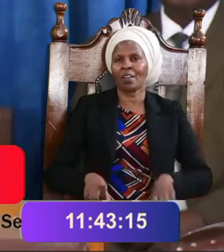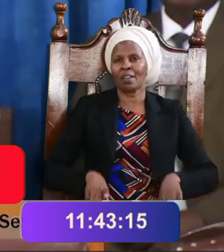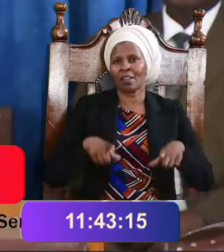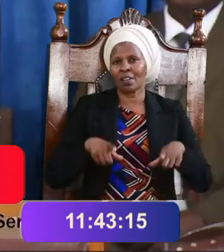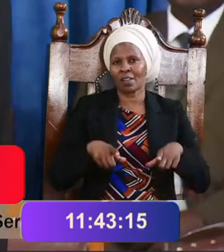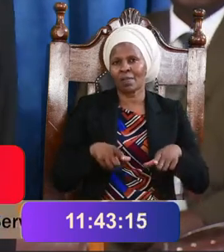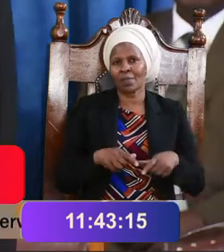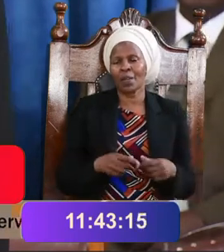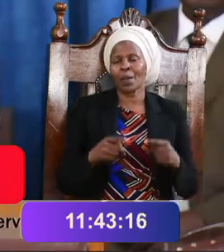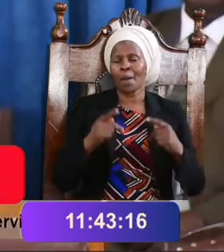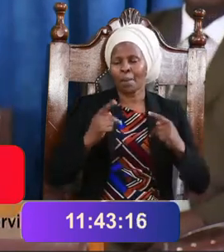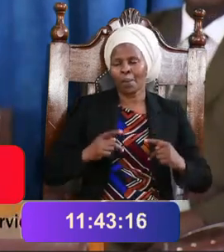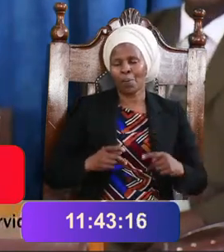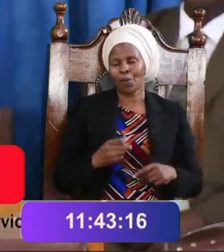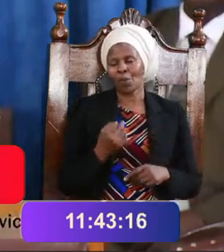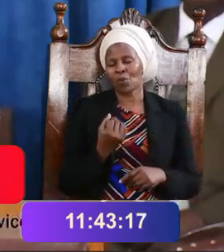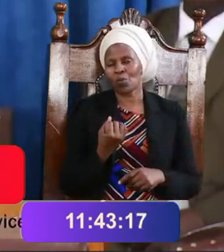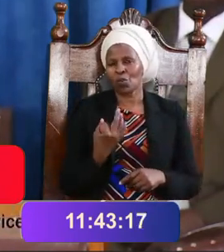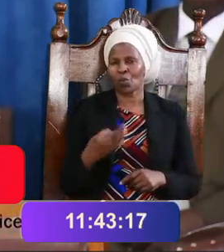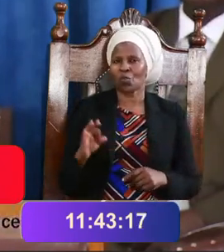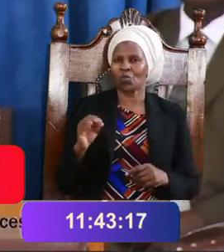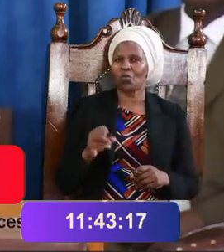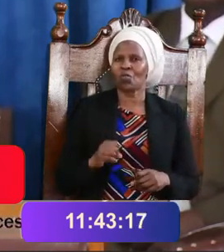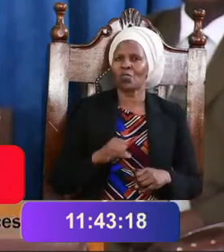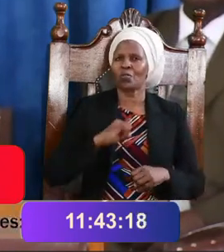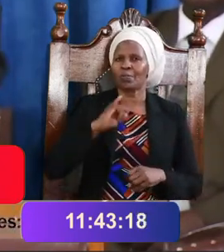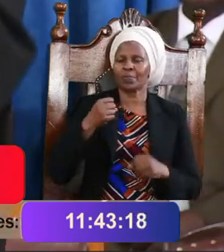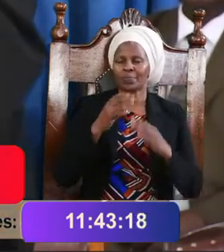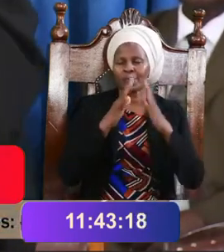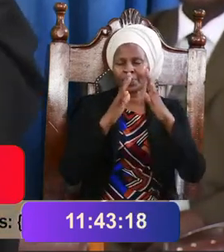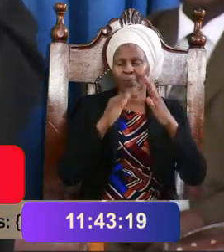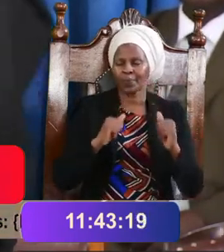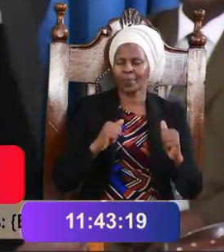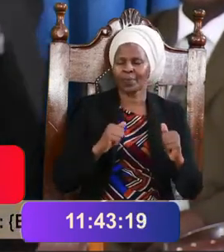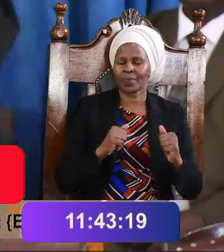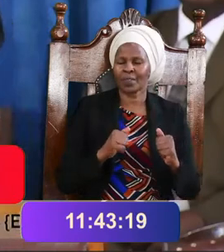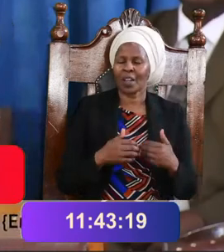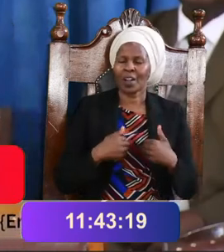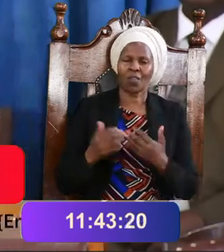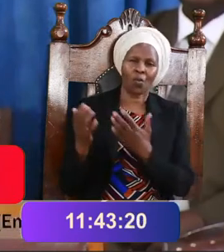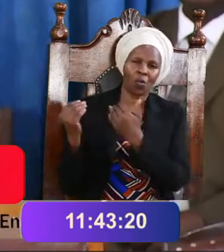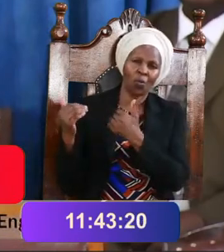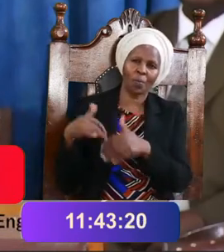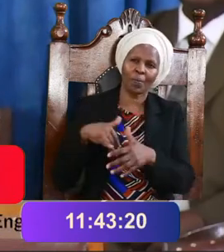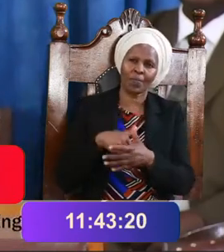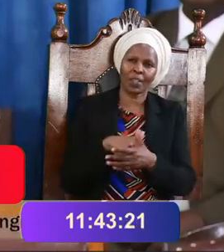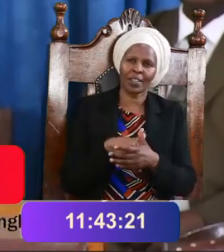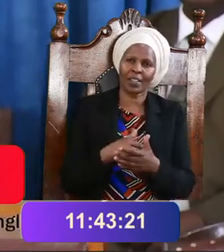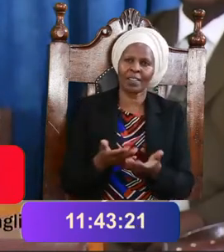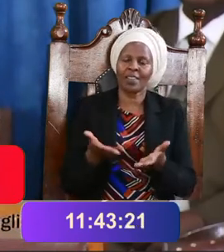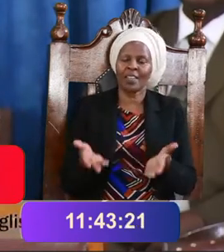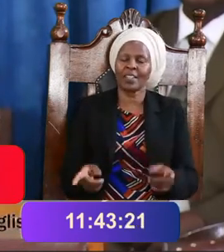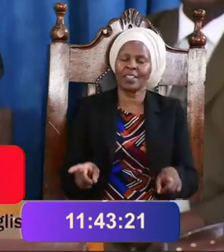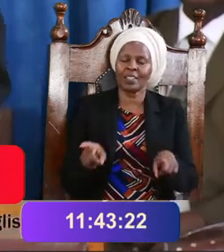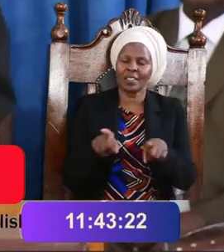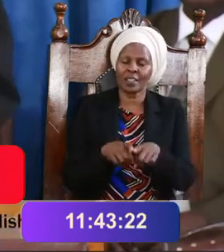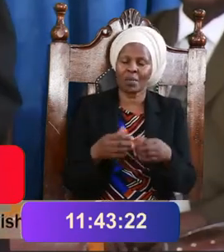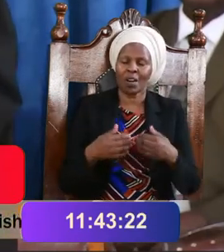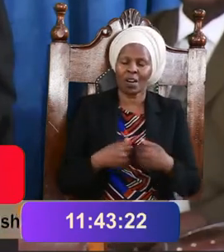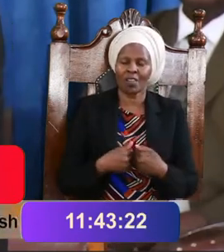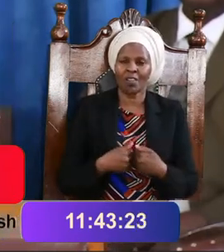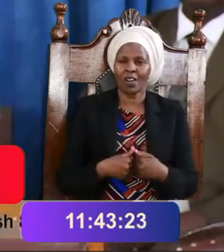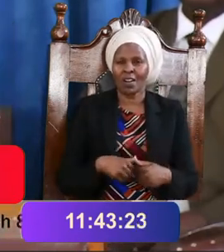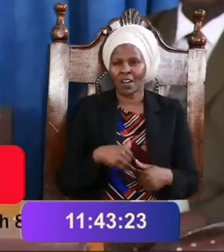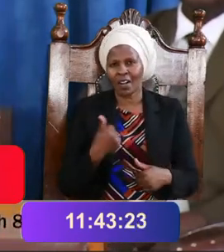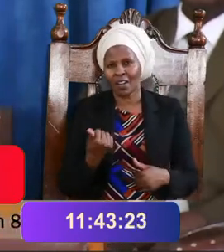wa Yerusalemu Yesu wakiingia kule walikuwa na matumaini kuwa wako na pia wao nafasi nyingine